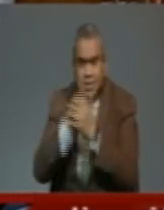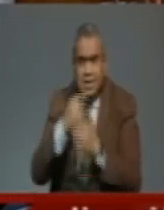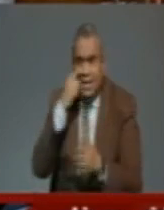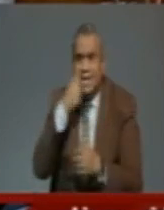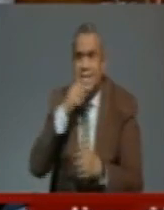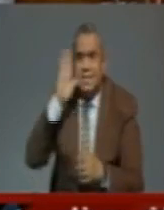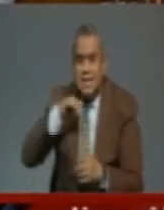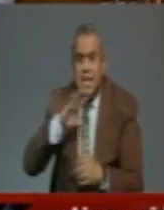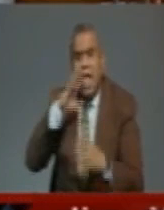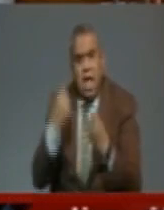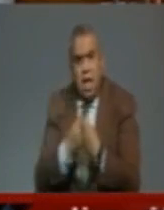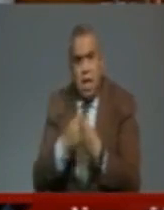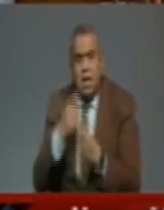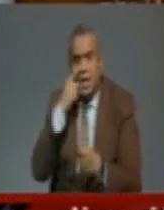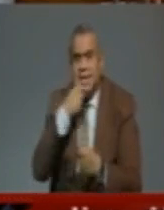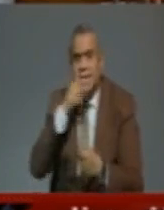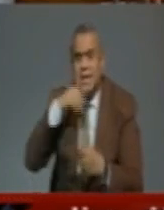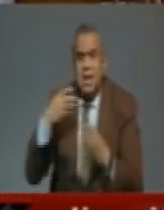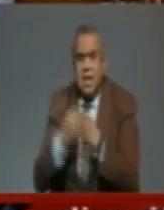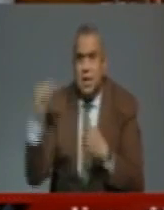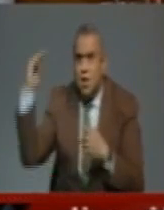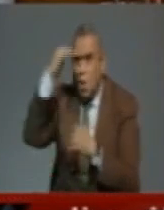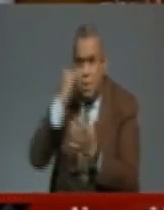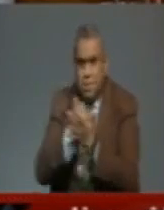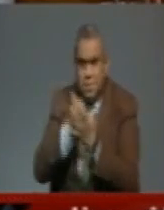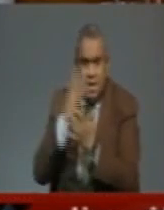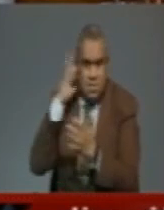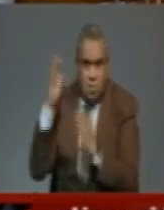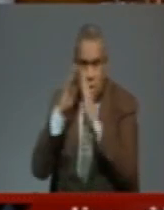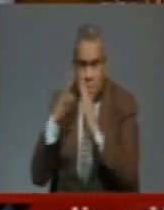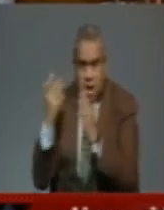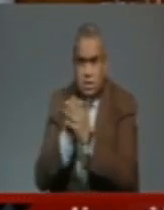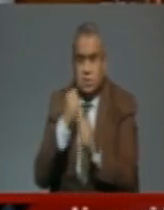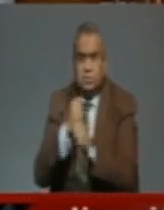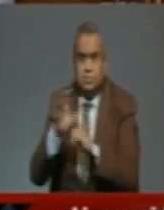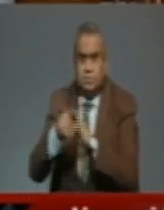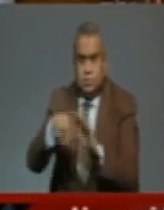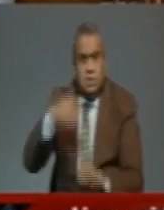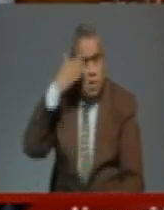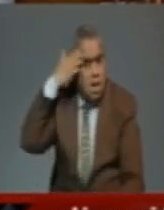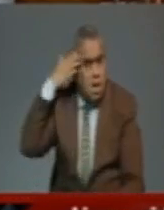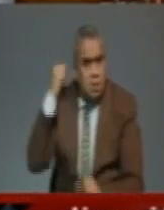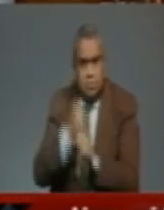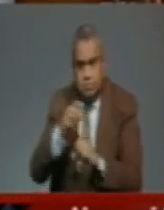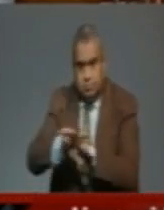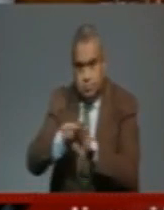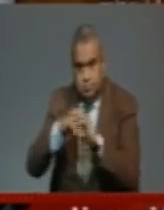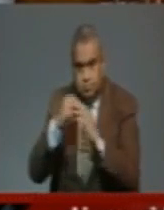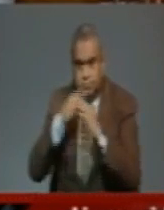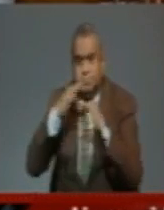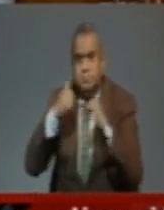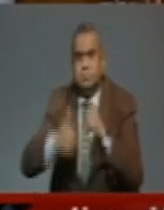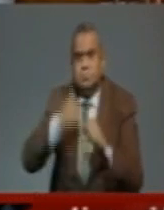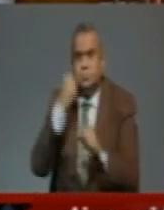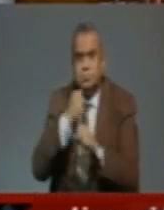او شركه النيل لعمل الطرق والكباري. تحسين التربه احنا فن بقى عندنا دلوقتي القدره وعندنا الخبره والنهاية بتاع تحسين التربه هنحسنها. متعاقدين